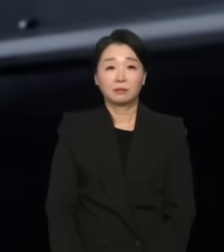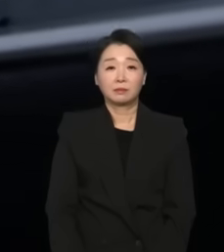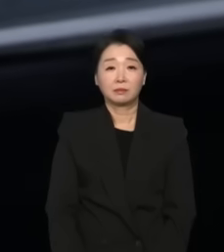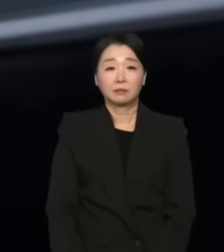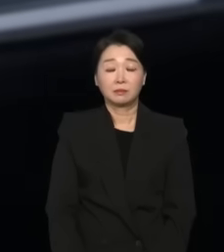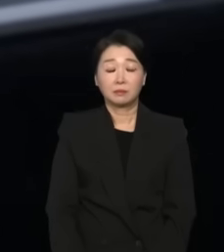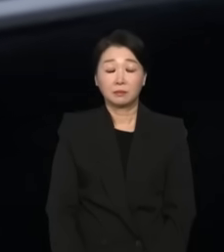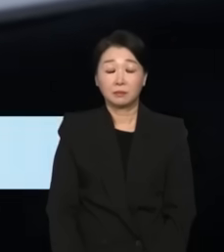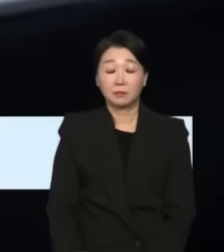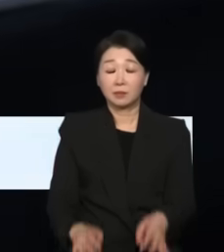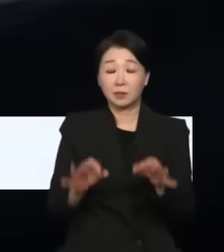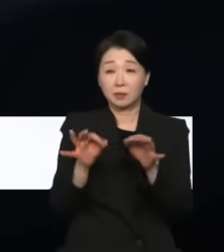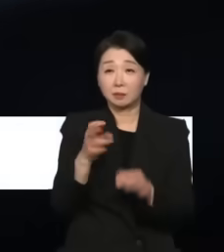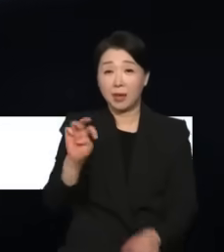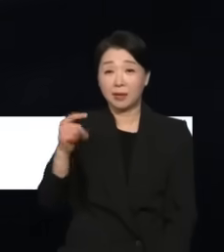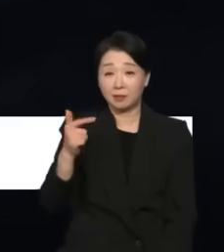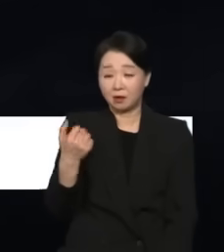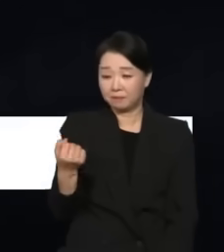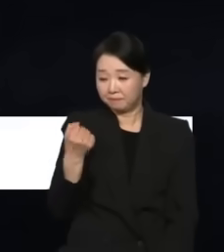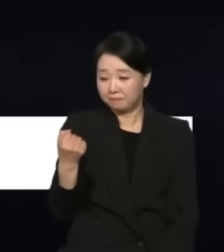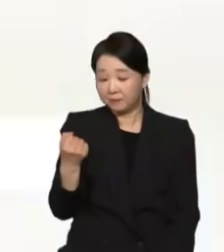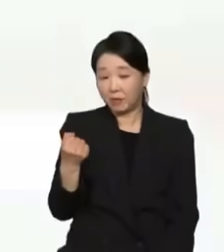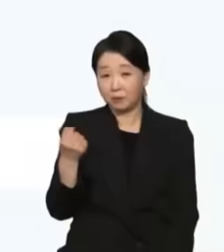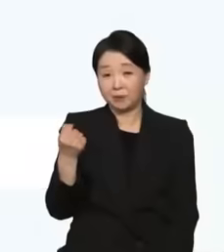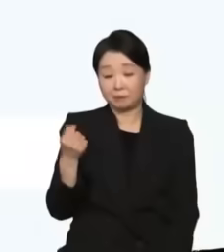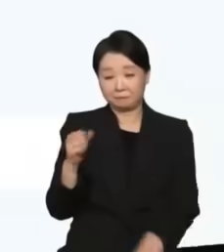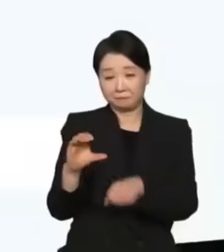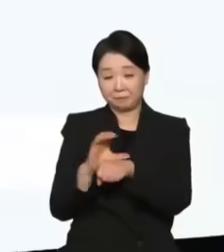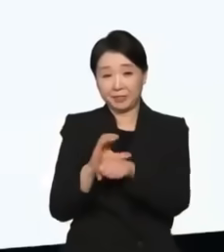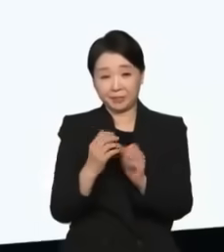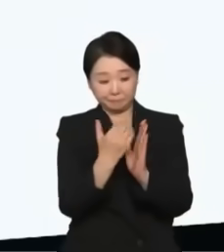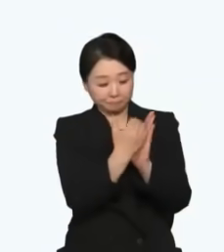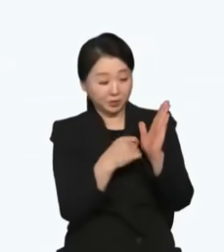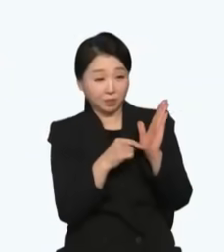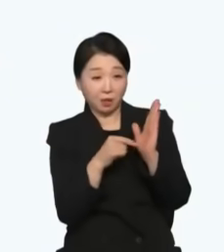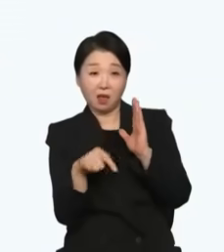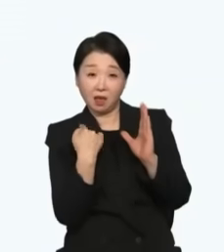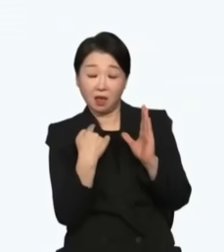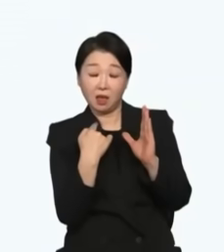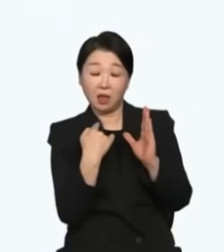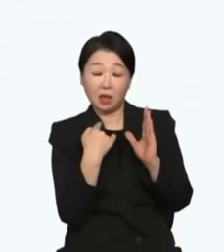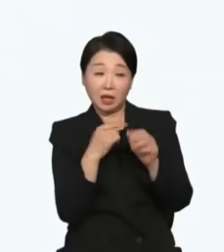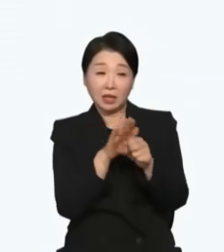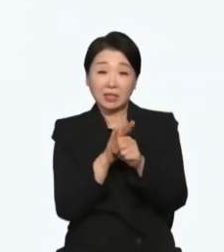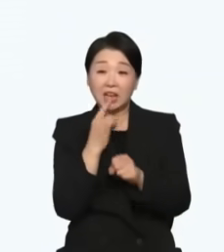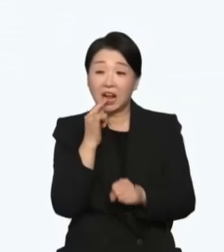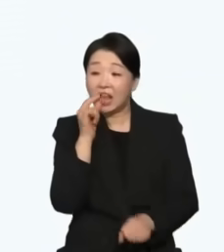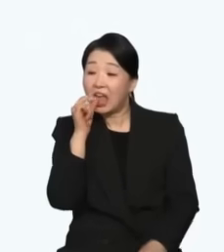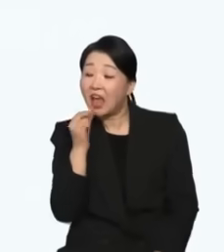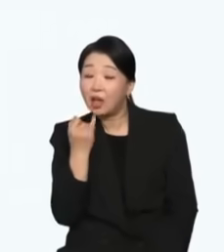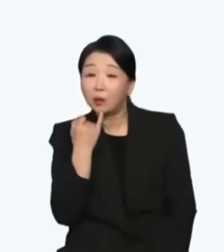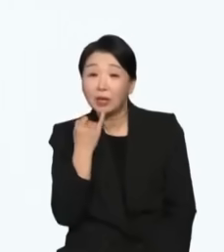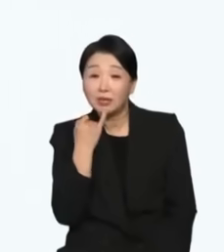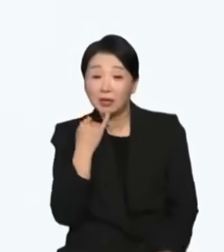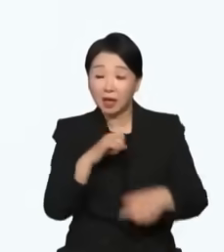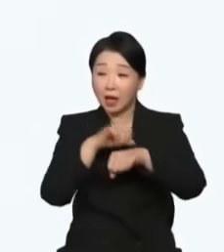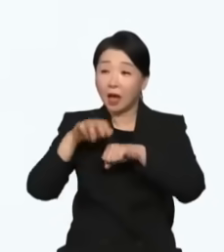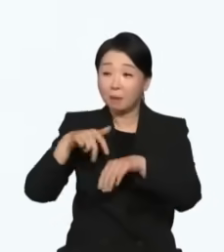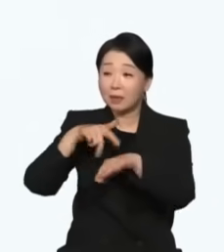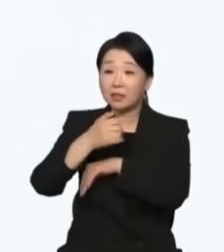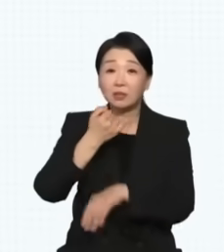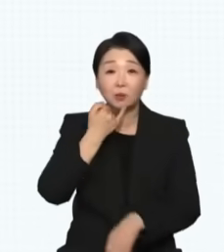고 김혜선 씨의 태블릿 PC에 남아있는 이메일들입니다. 사랑니를 제거해도 되는지, 앞마당을 산책해도